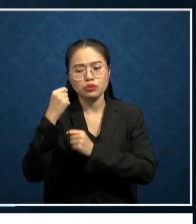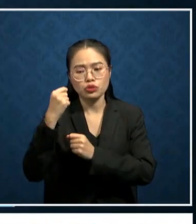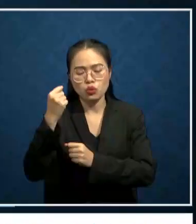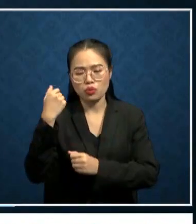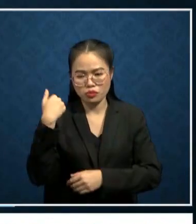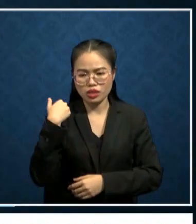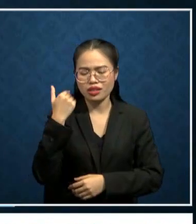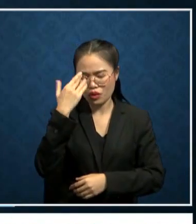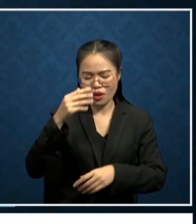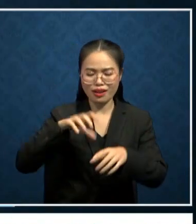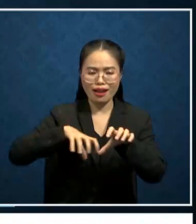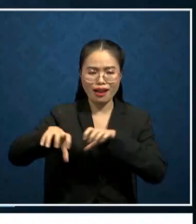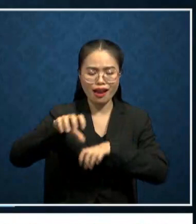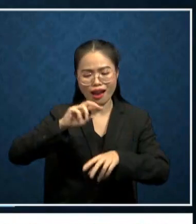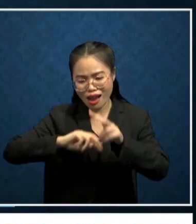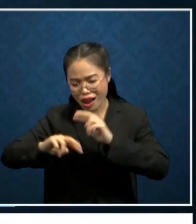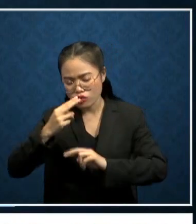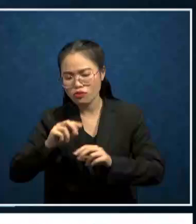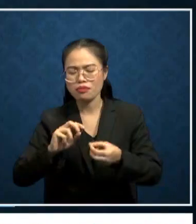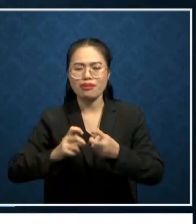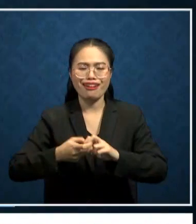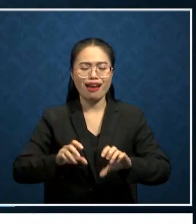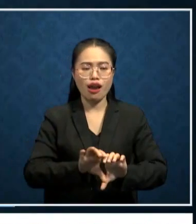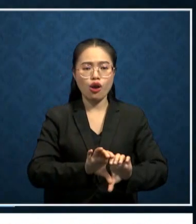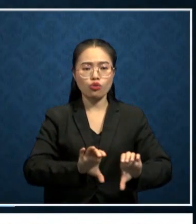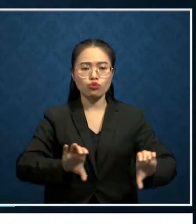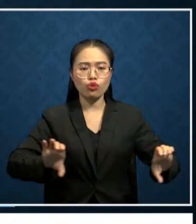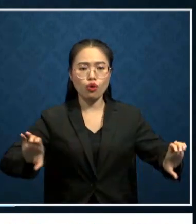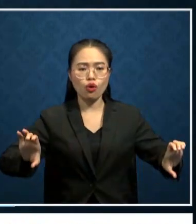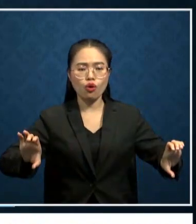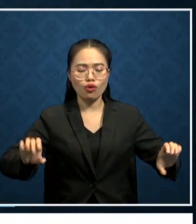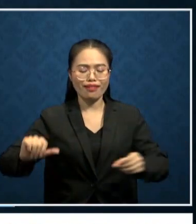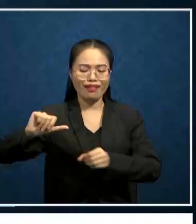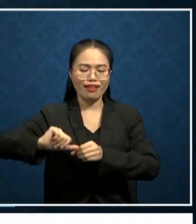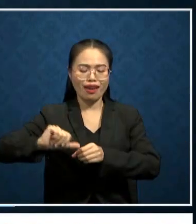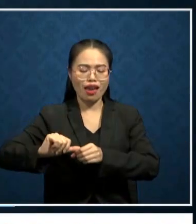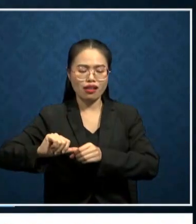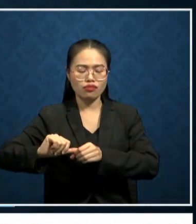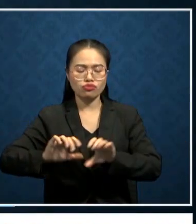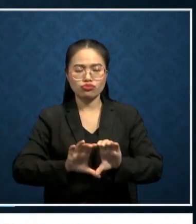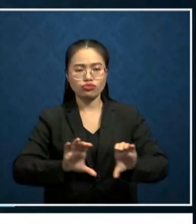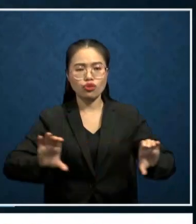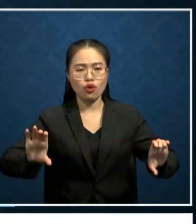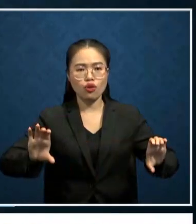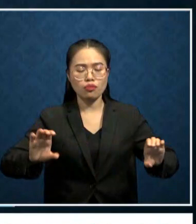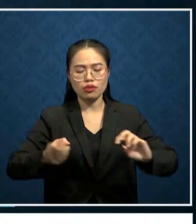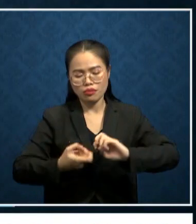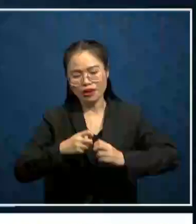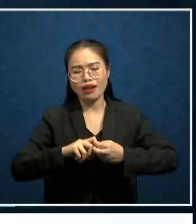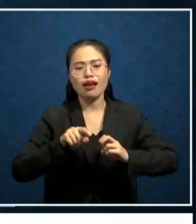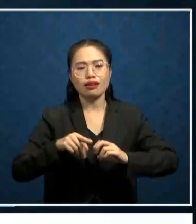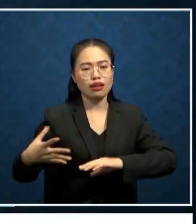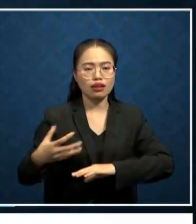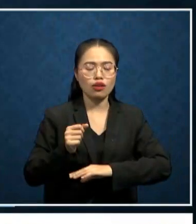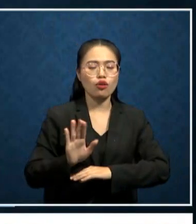กว่านะครับแต่ติดเรื่องเกี่ยวกับการใช้ท่อนะครับซึ่งมีเอ่อเอ่อประเด็นเหมือนกับการผูกขาดนะครับคือ